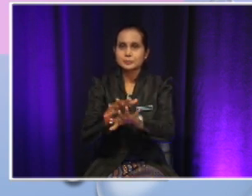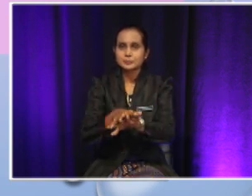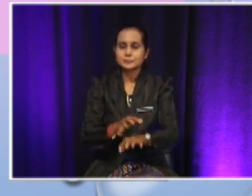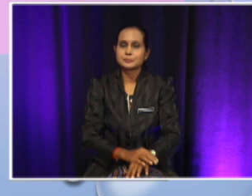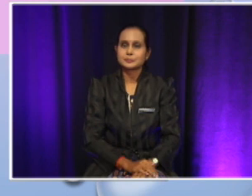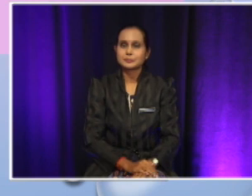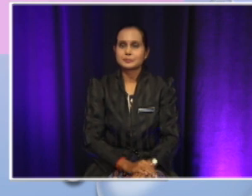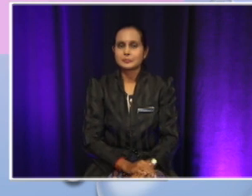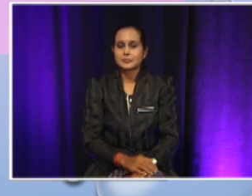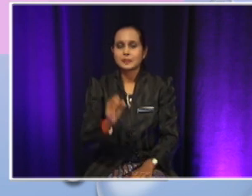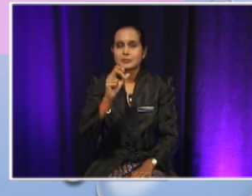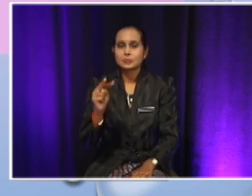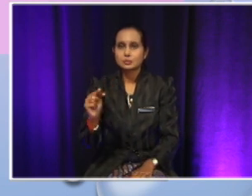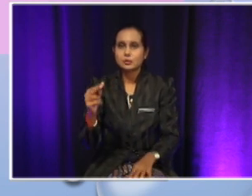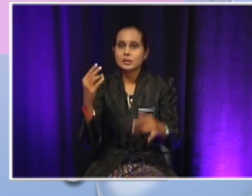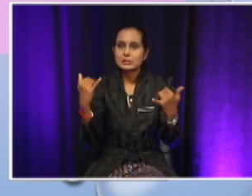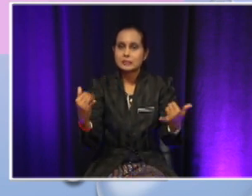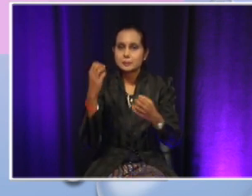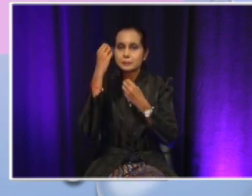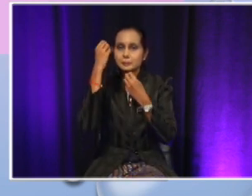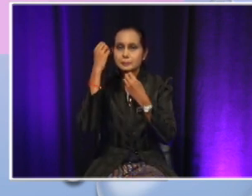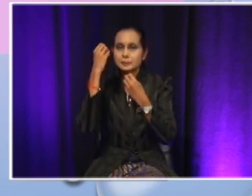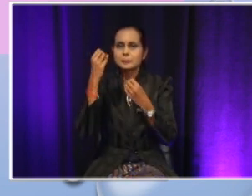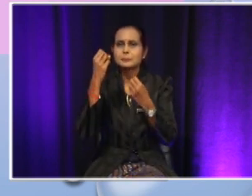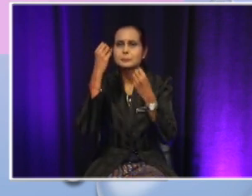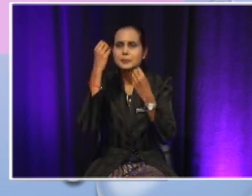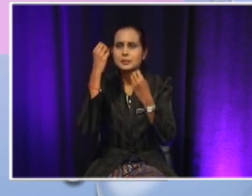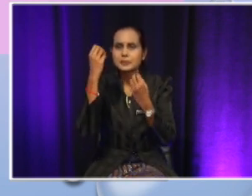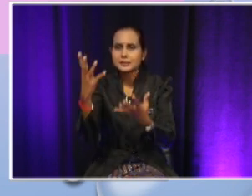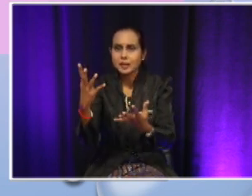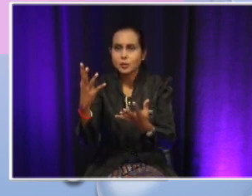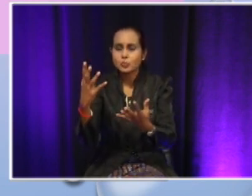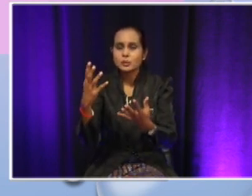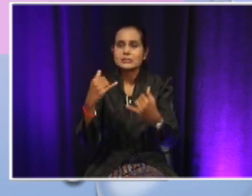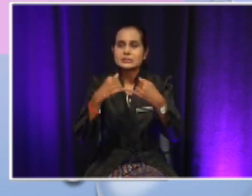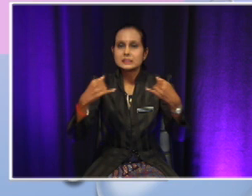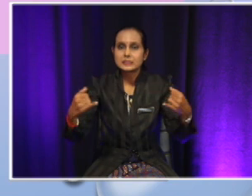nak nyatakan pengukuran. Maksudnya jenis pengukuran. Ini